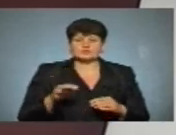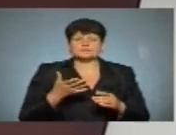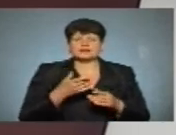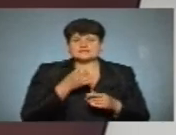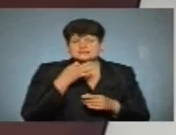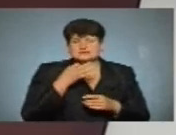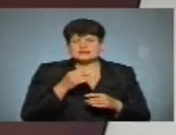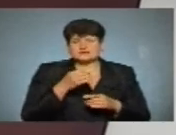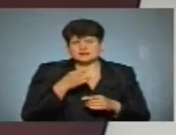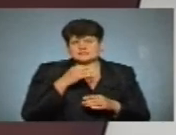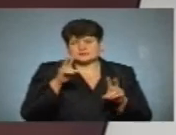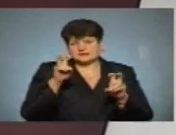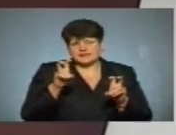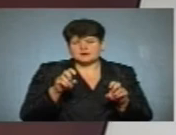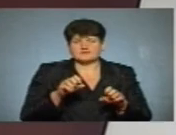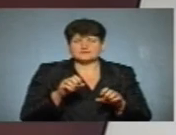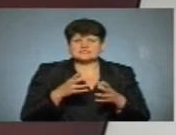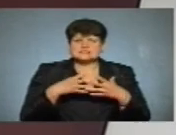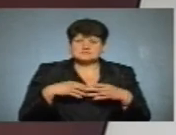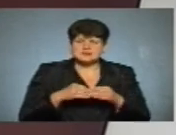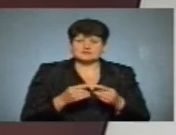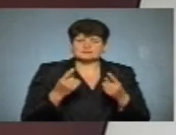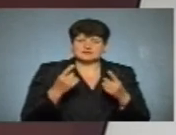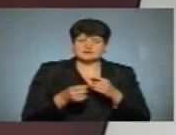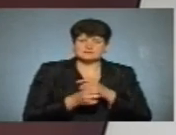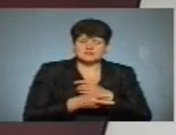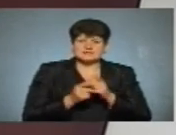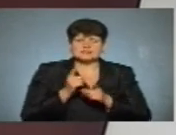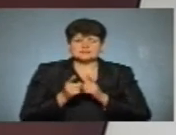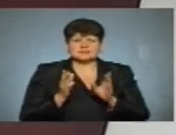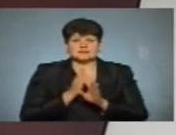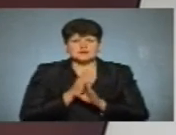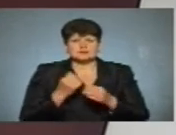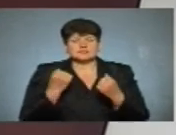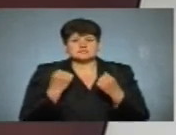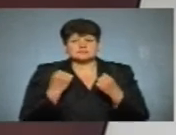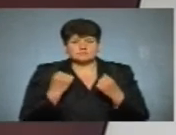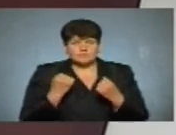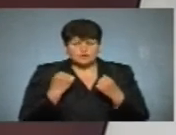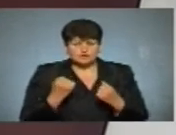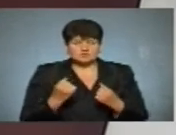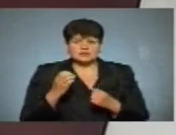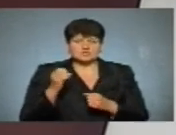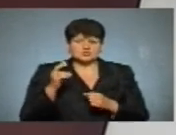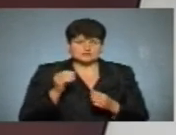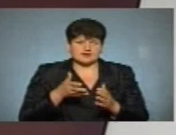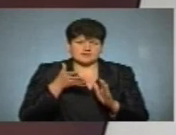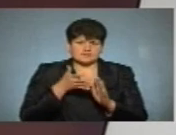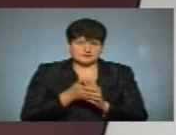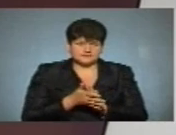який спеціалізується на таких темах, як сім'я, глобальна бідність, зміни клімату та спорт як інструмент соціальної